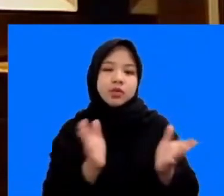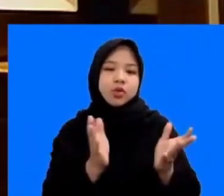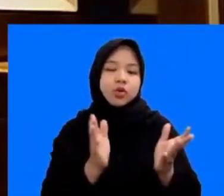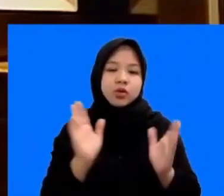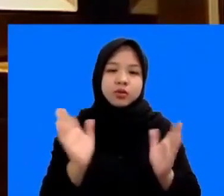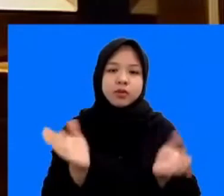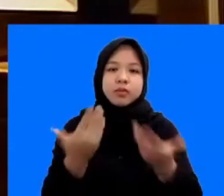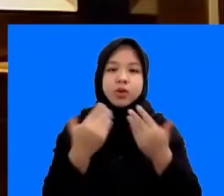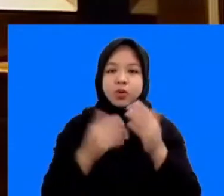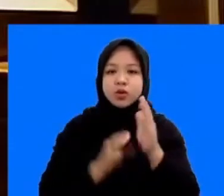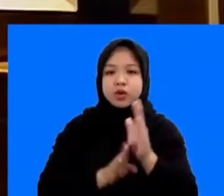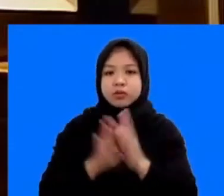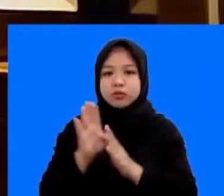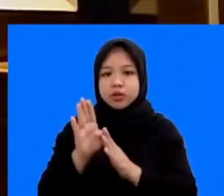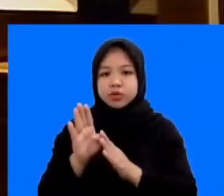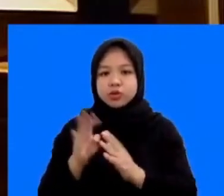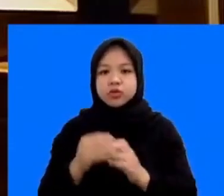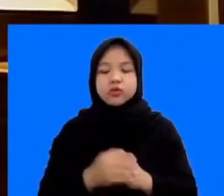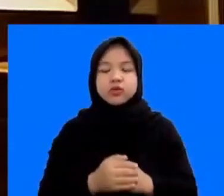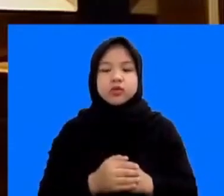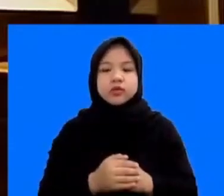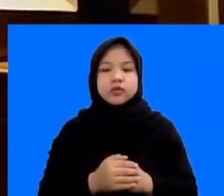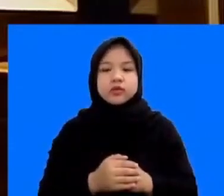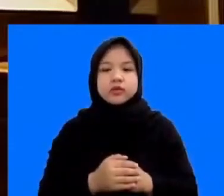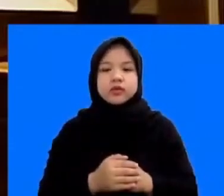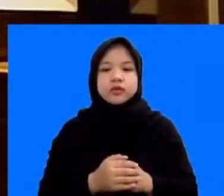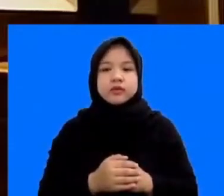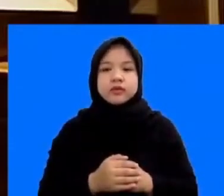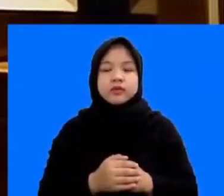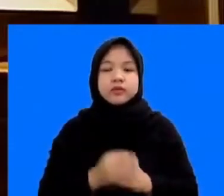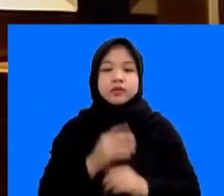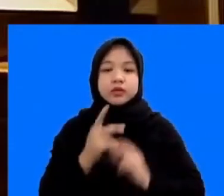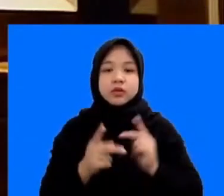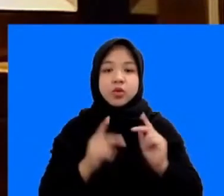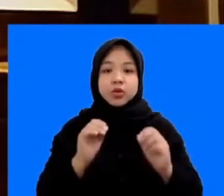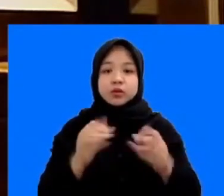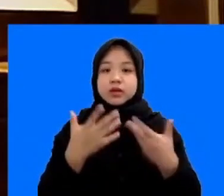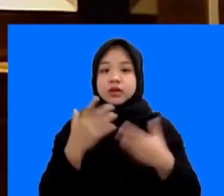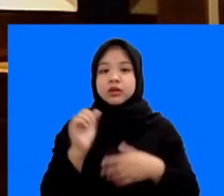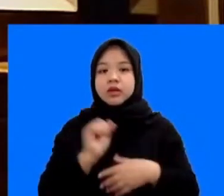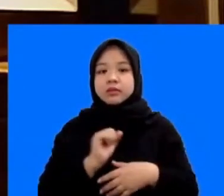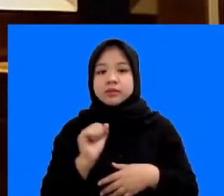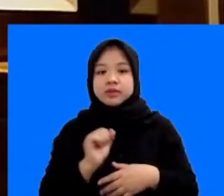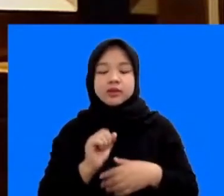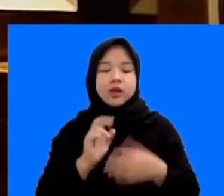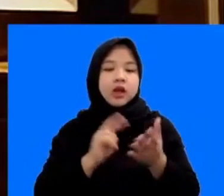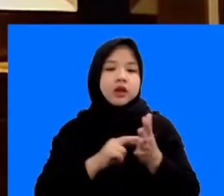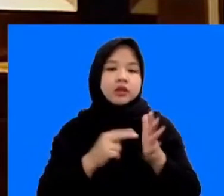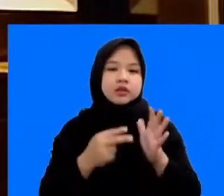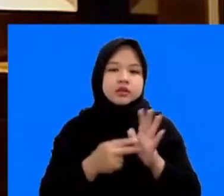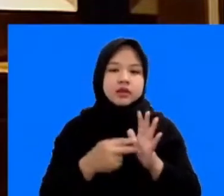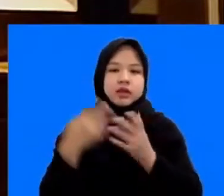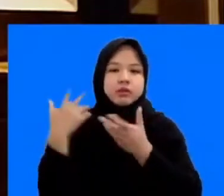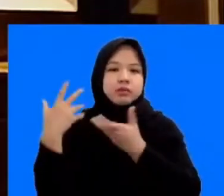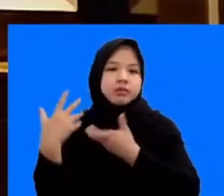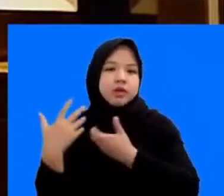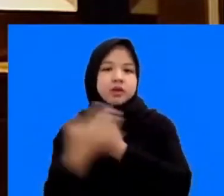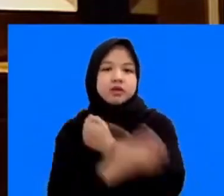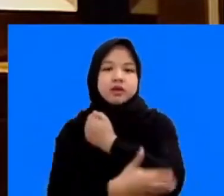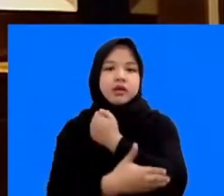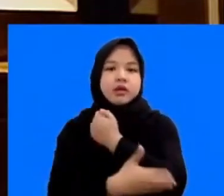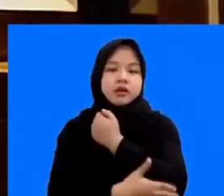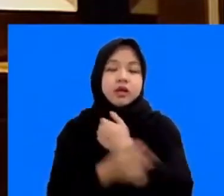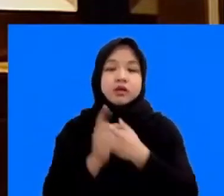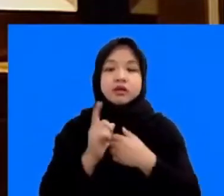tetapi di satu sisi ketika itu tidak bisa terjadi maka bisa menjadi beban bagi negara ketika